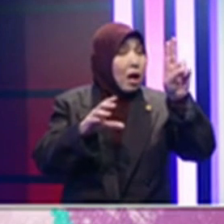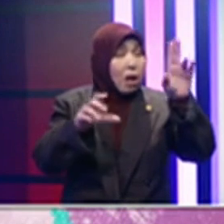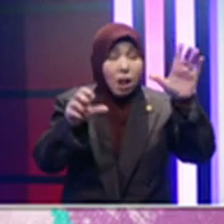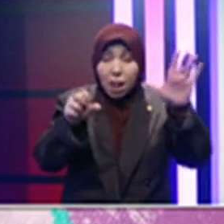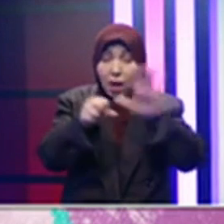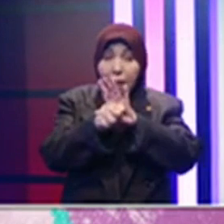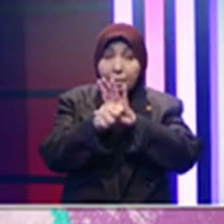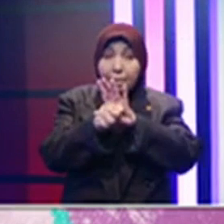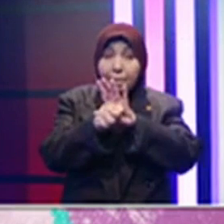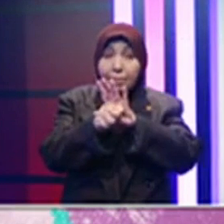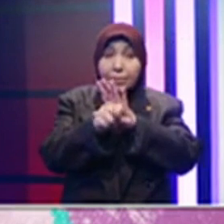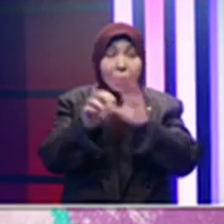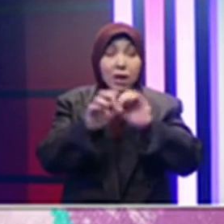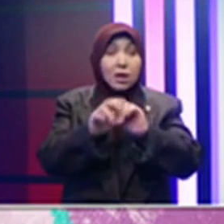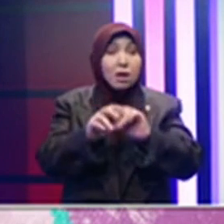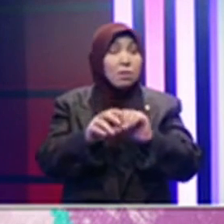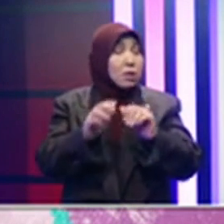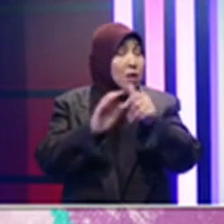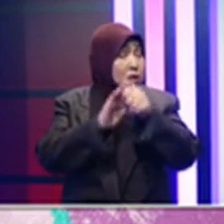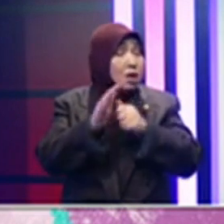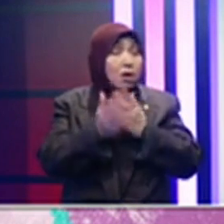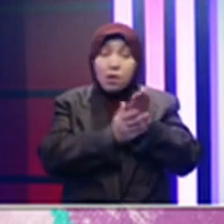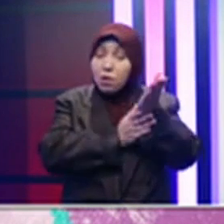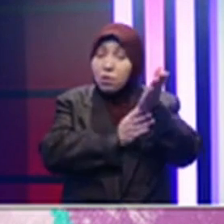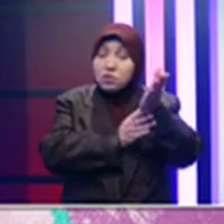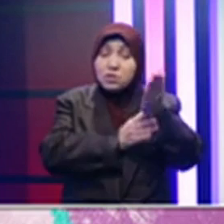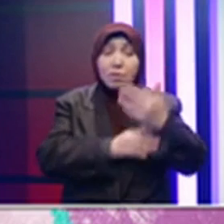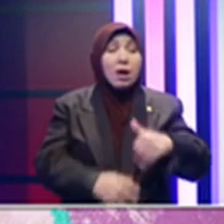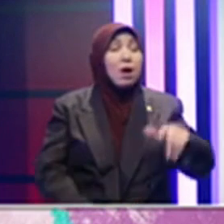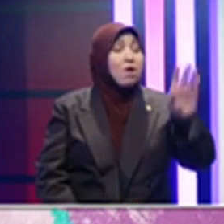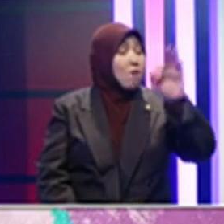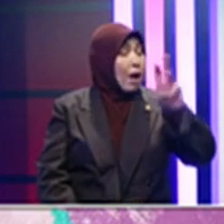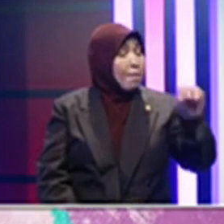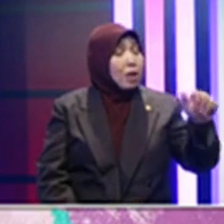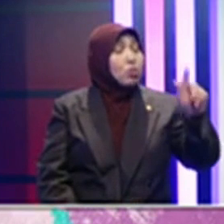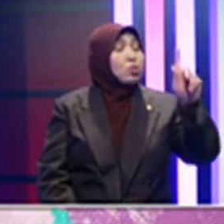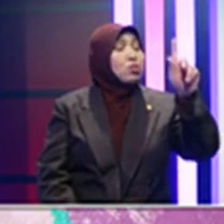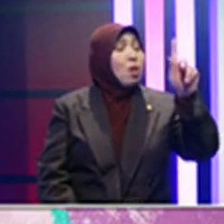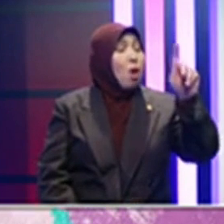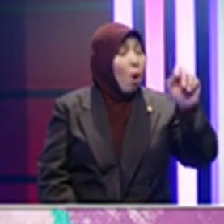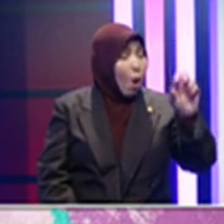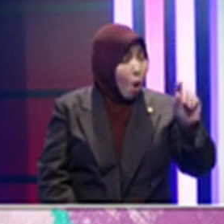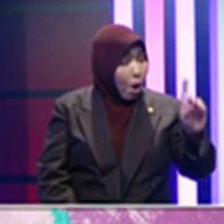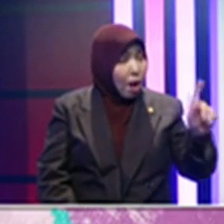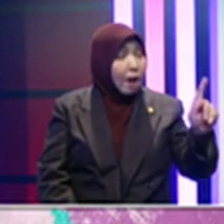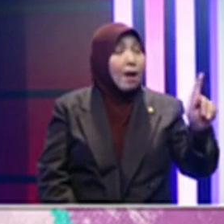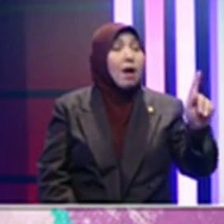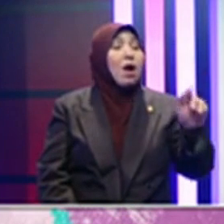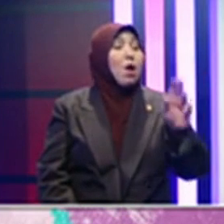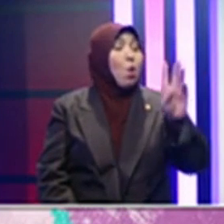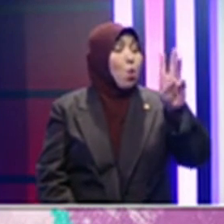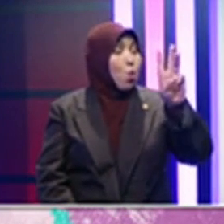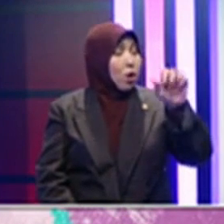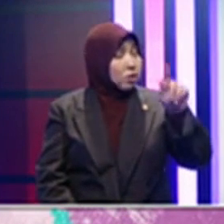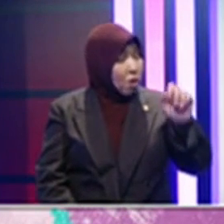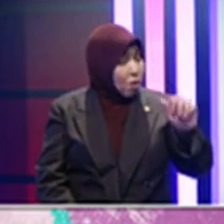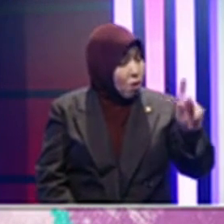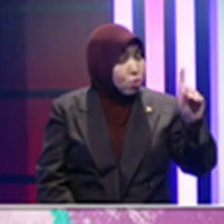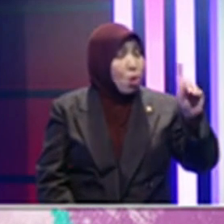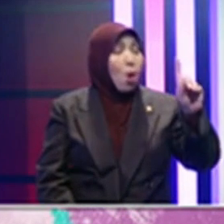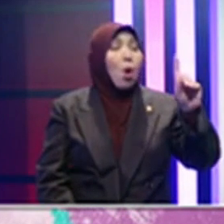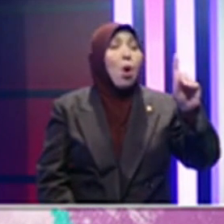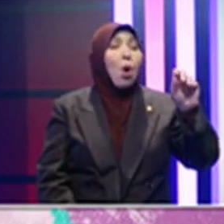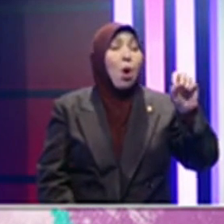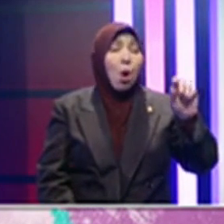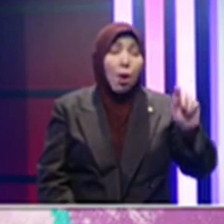dia. Ha, tak ada bunyi ta tu, dia terus pergi. Kan? Fa'amanat ta wa kafarat ta. Ha,